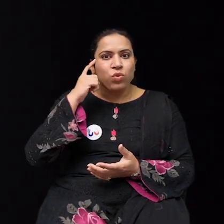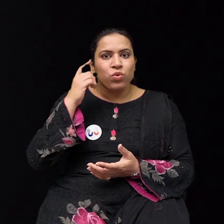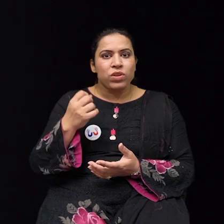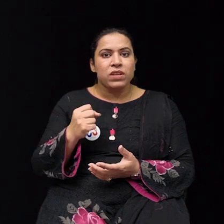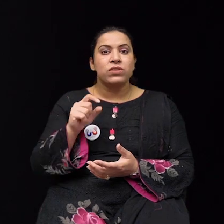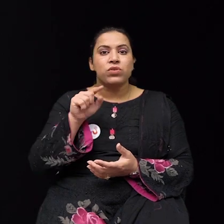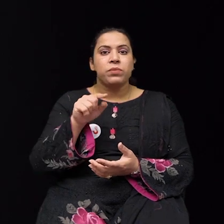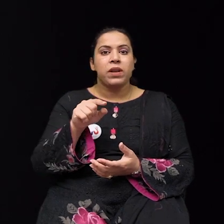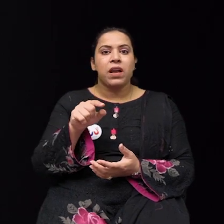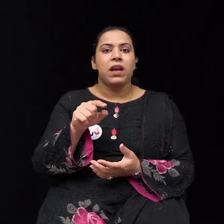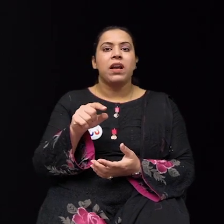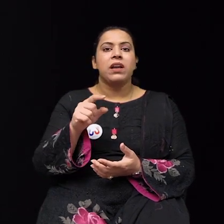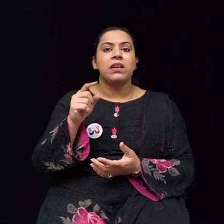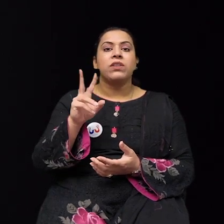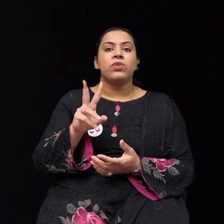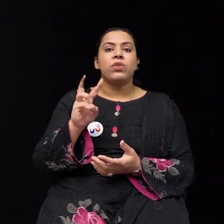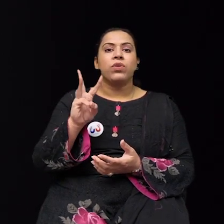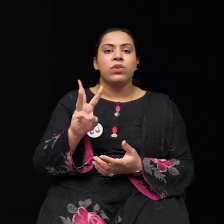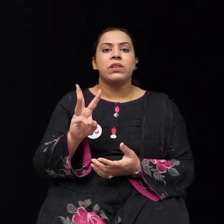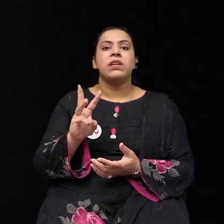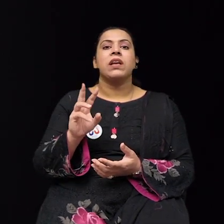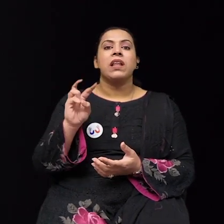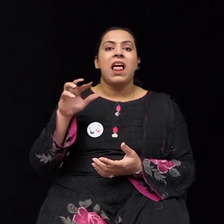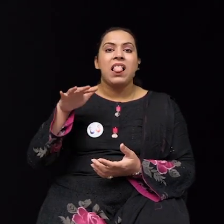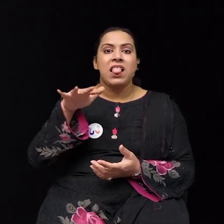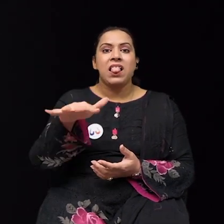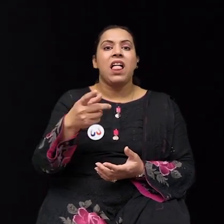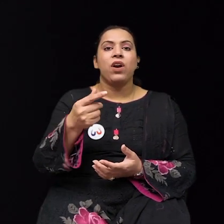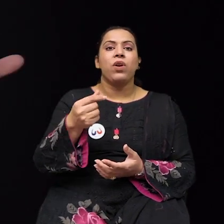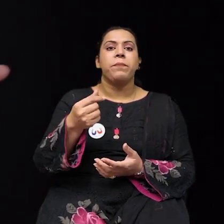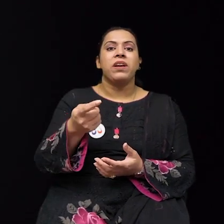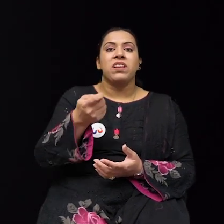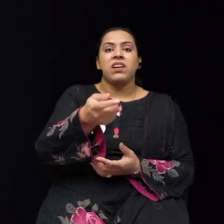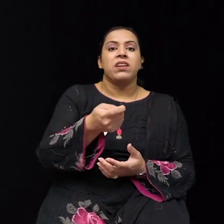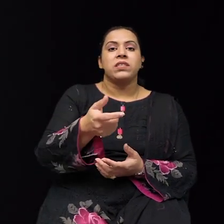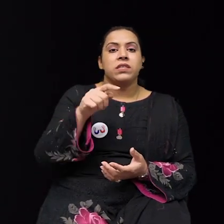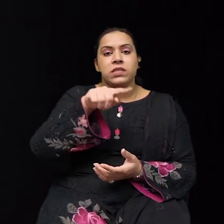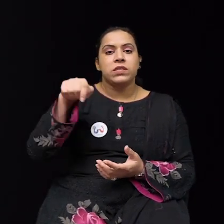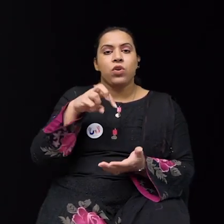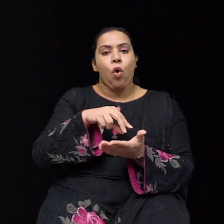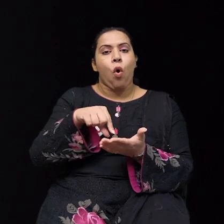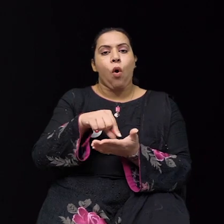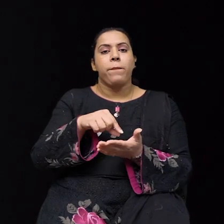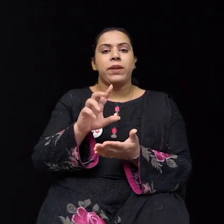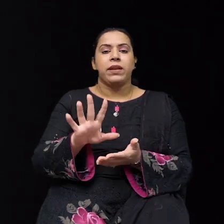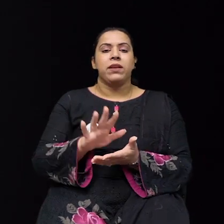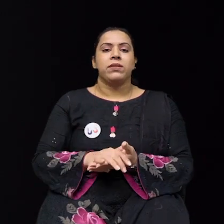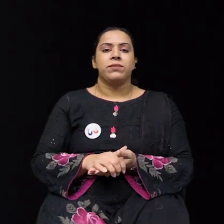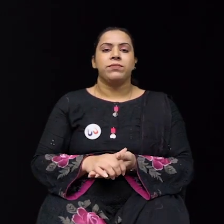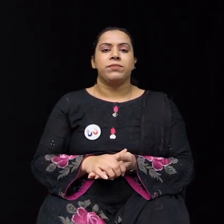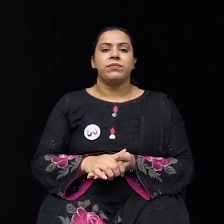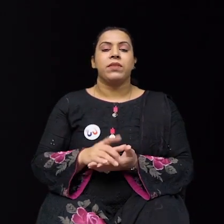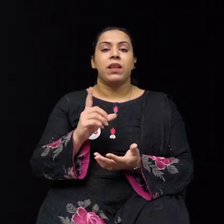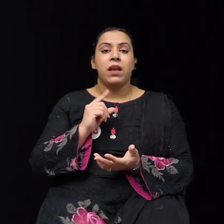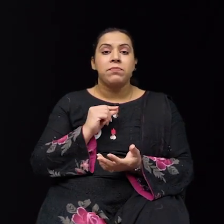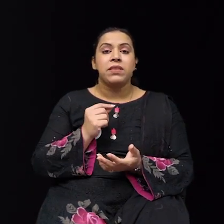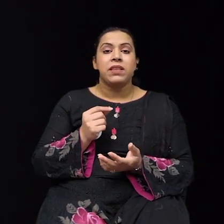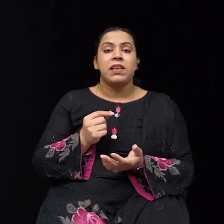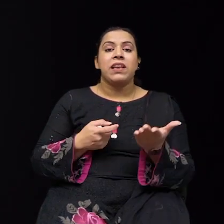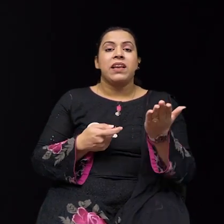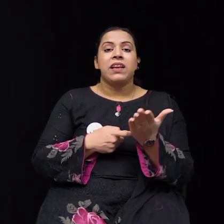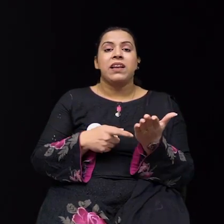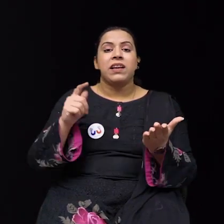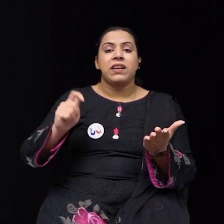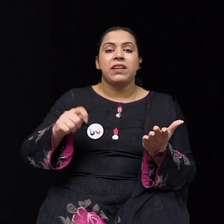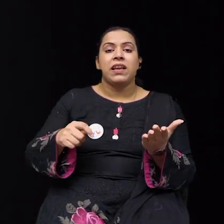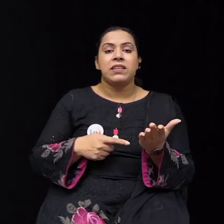صحیح کہ تمہارے اوپر تقریباً 2-3 لاکھ روپے کا خرچہ اس قوم نے کیا. اس قوم نے اپنے ٹیکس کی صورت